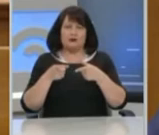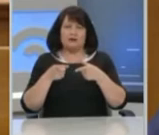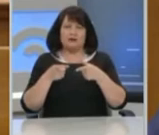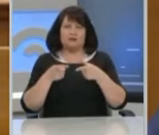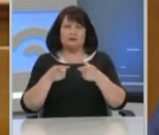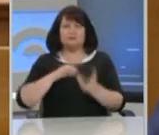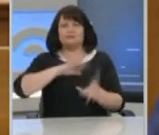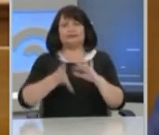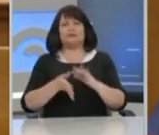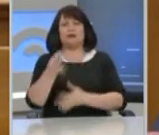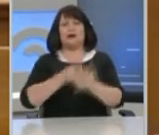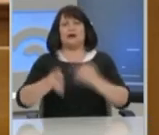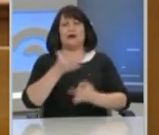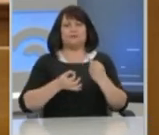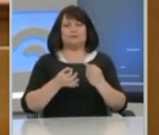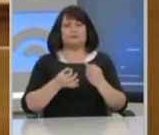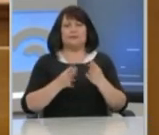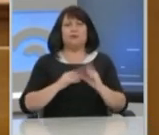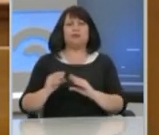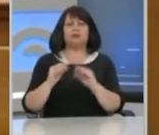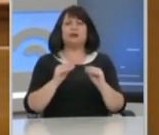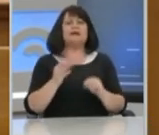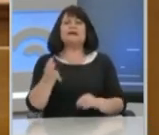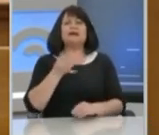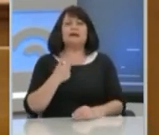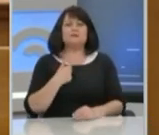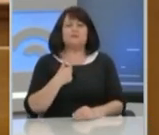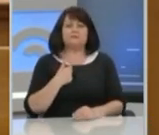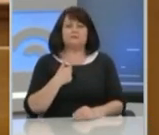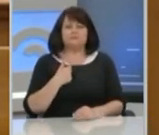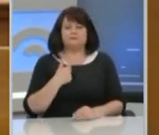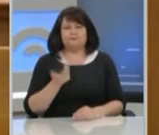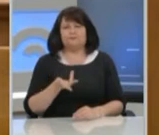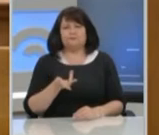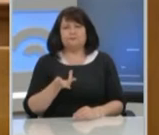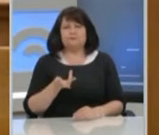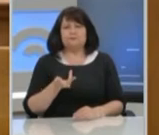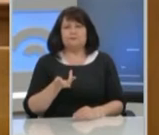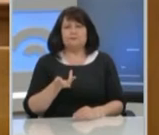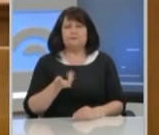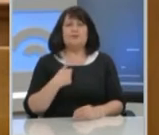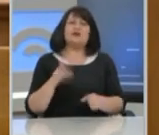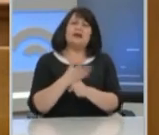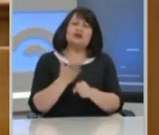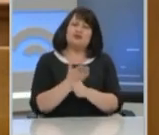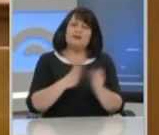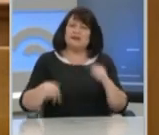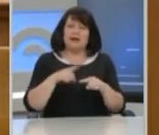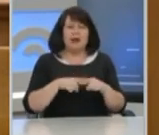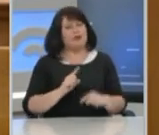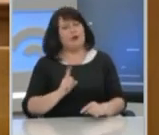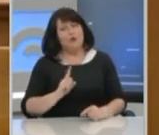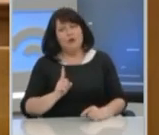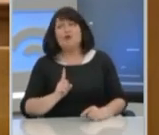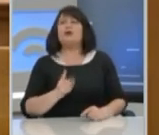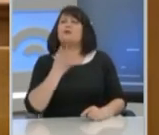τροπάρι. Δεν μας λέγανε πια και δεν μας λένε πια ότι καταστρέφουμε τη χώρα